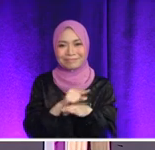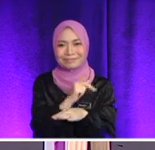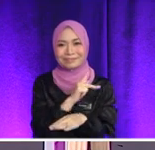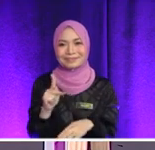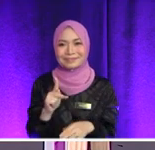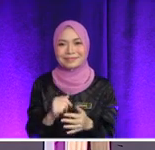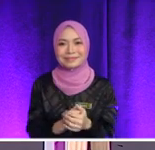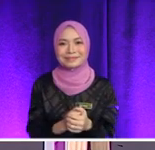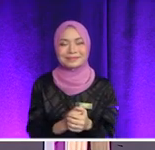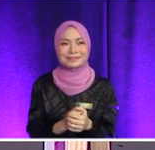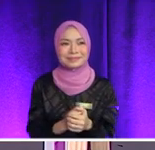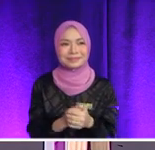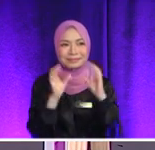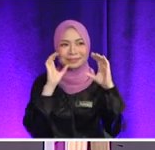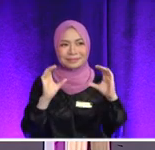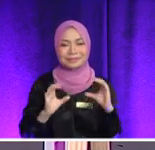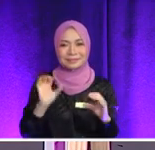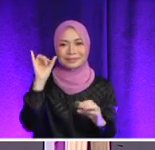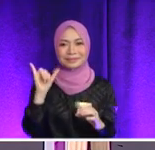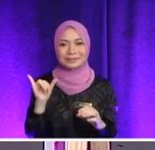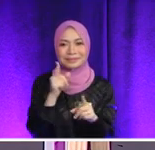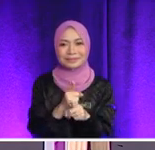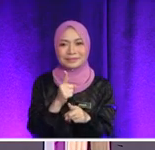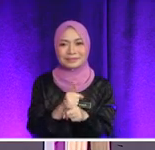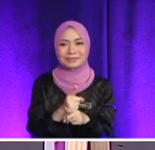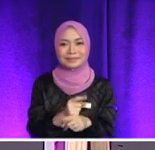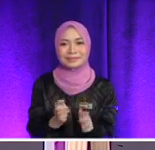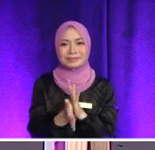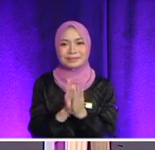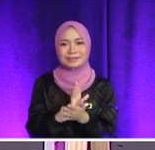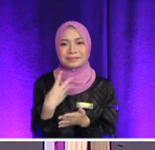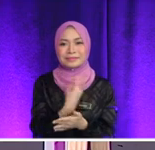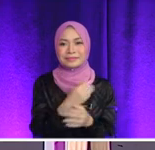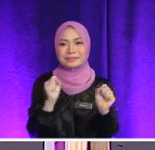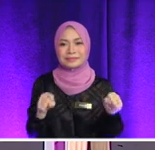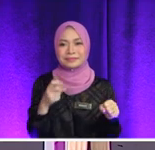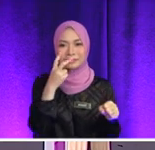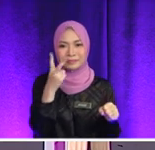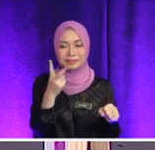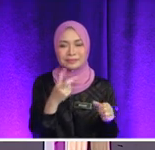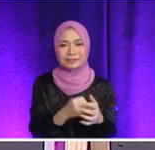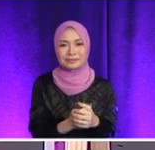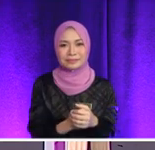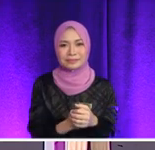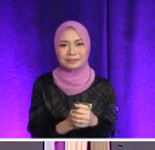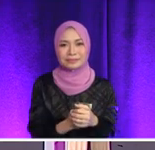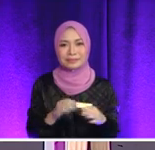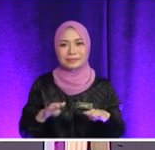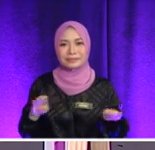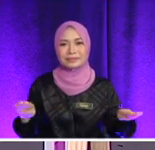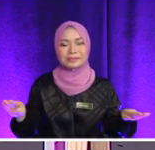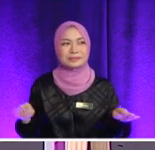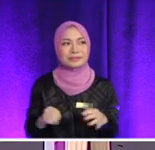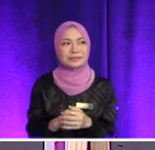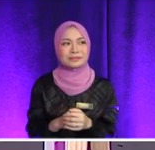kita boleh nampak ya satu persatu penggunaan ee bahasa sini bijil itu sendiri kalau sebelumnya